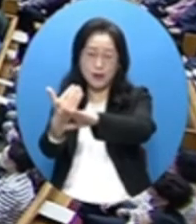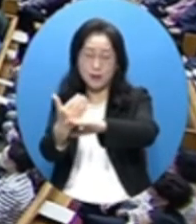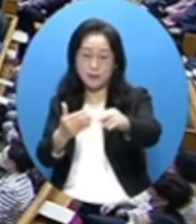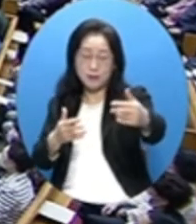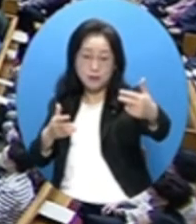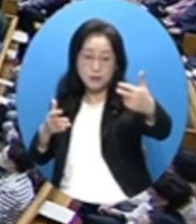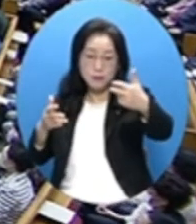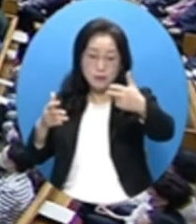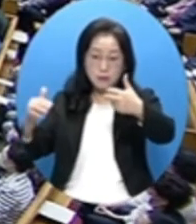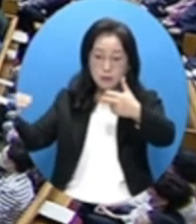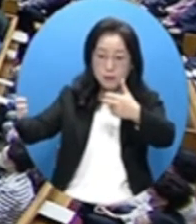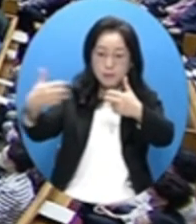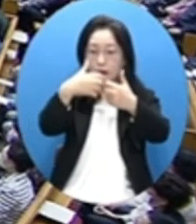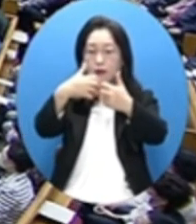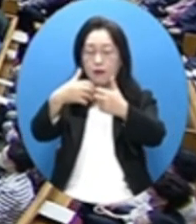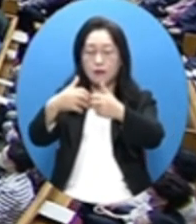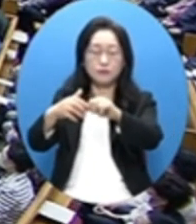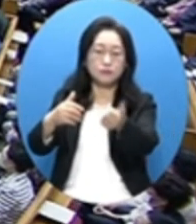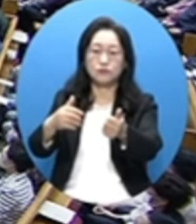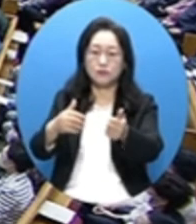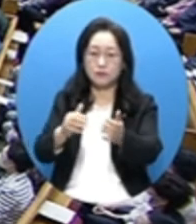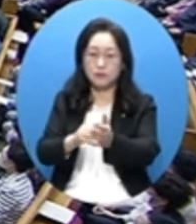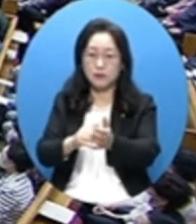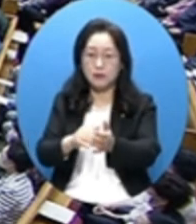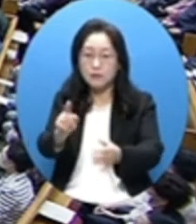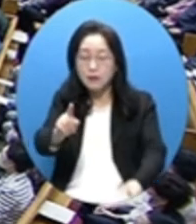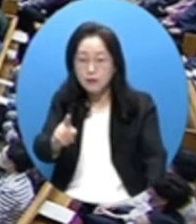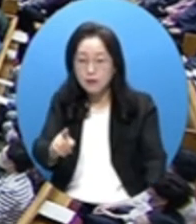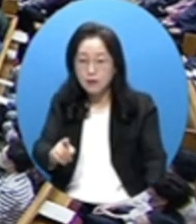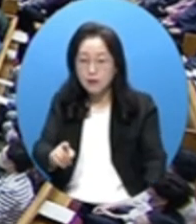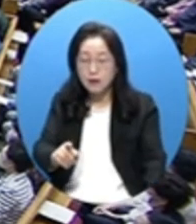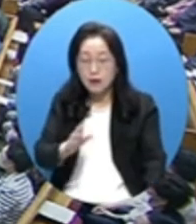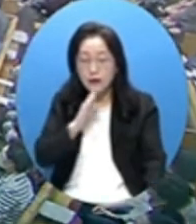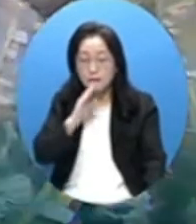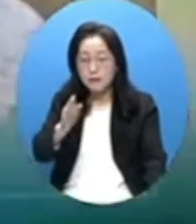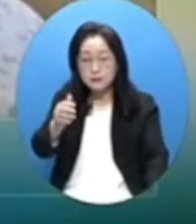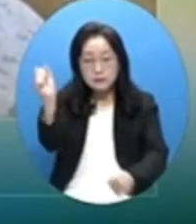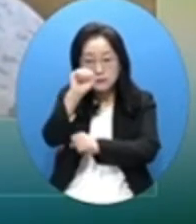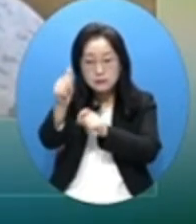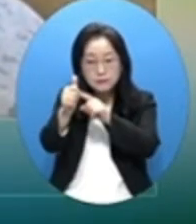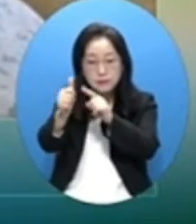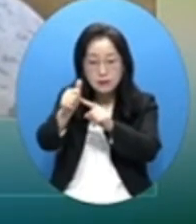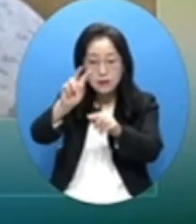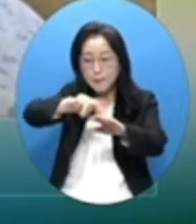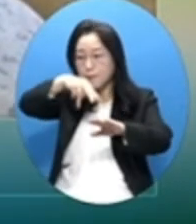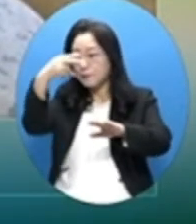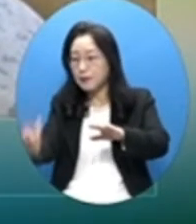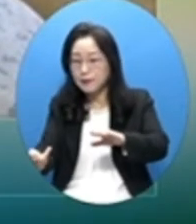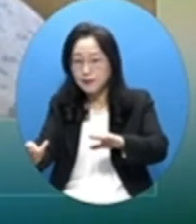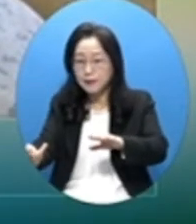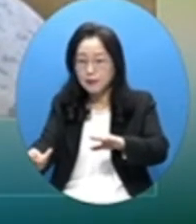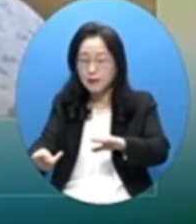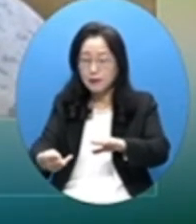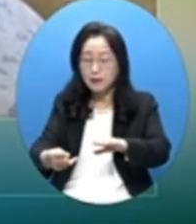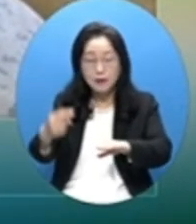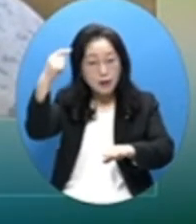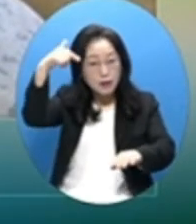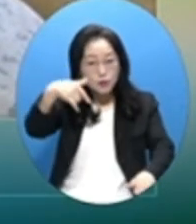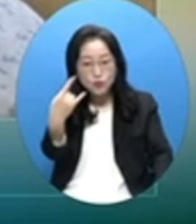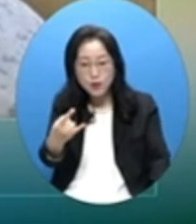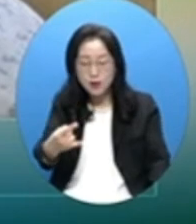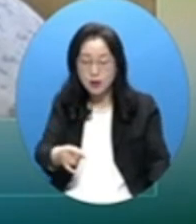그 차를 덮쳤습니다 그는 그 사고로 차박으로 튕겨 나갔고 뇌출혈과 중추신경